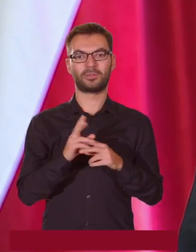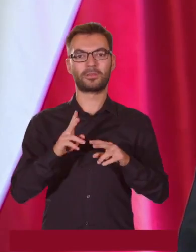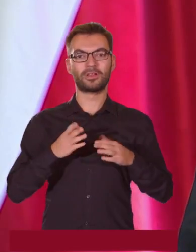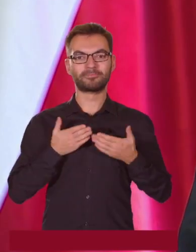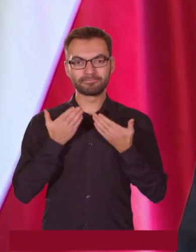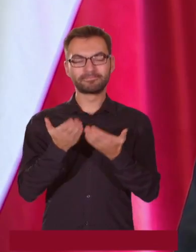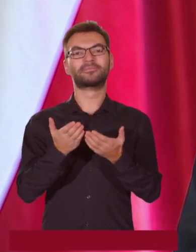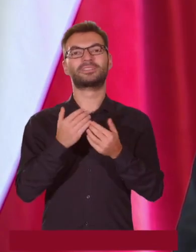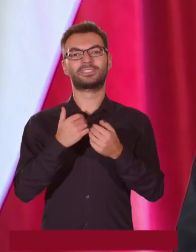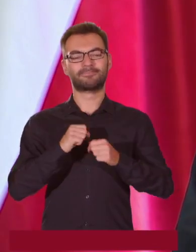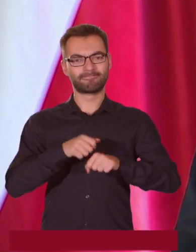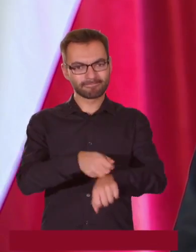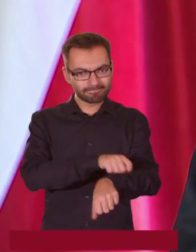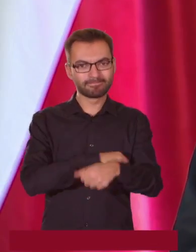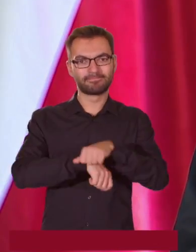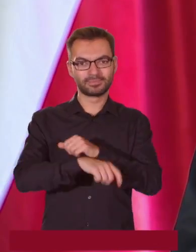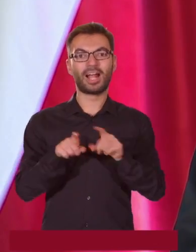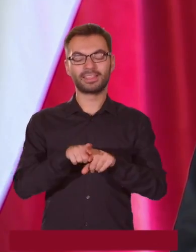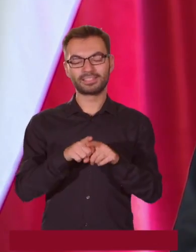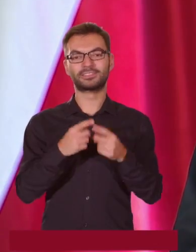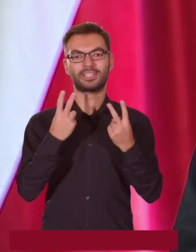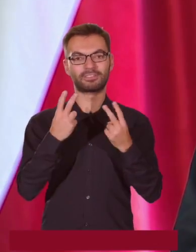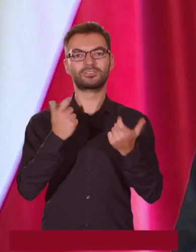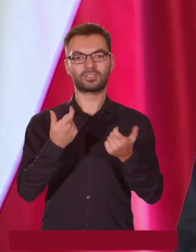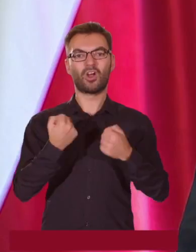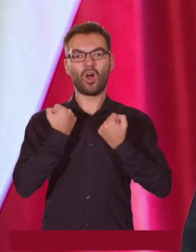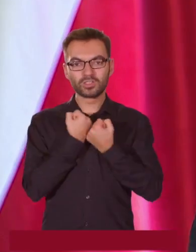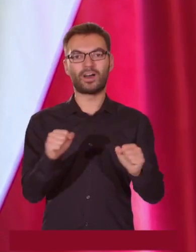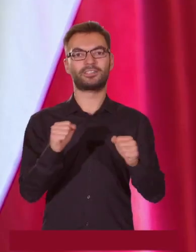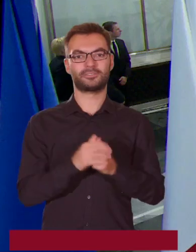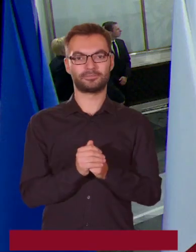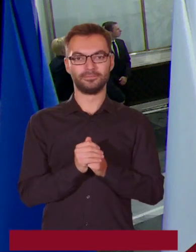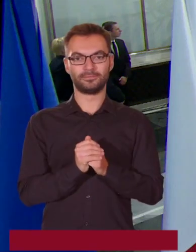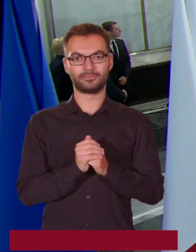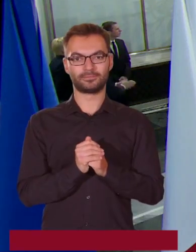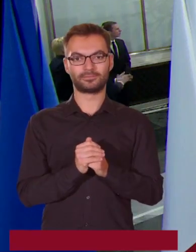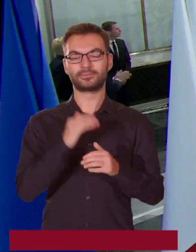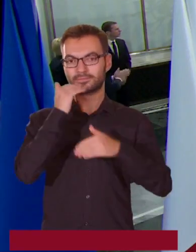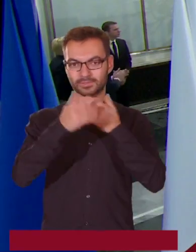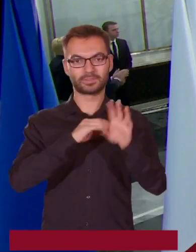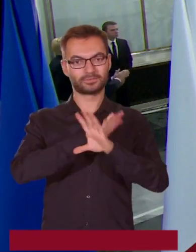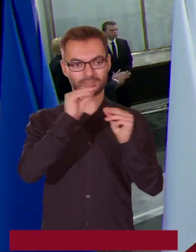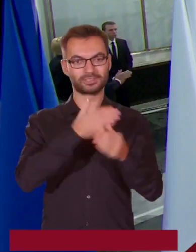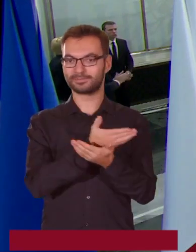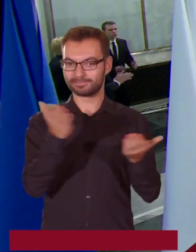przede wszystkim z odwagą. Gratuluję wszystkim państwu wyboru.